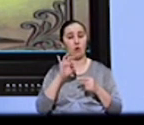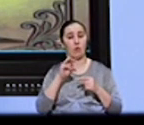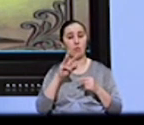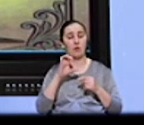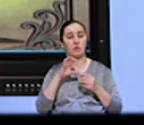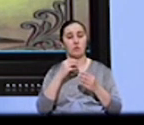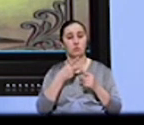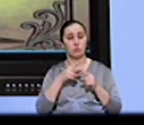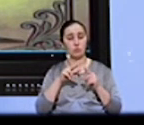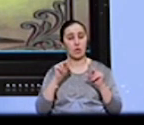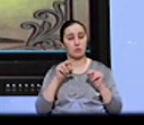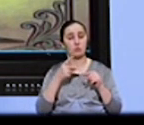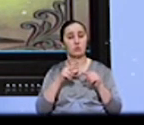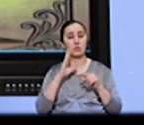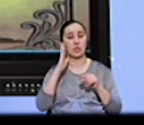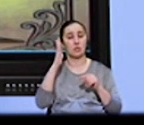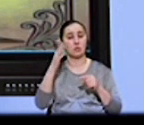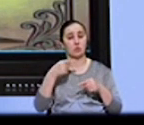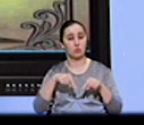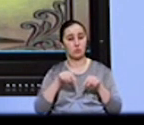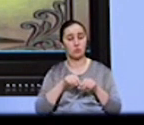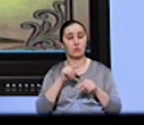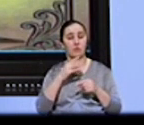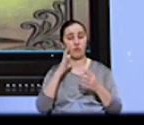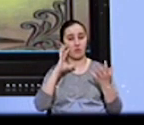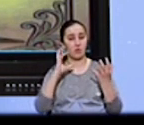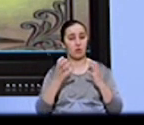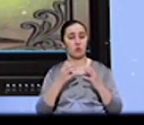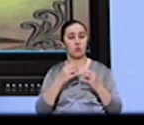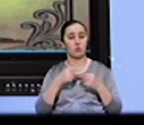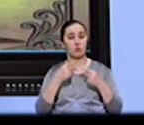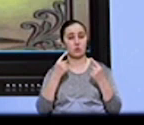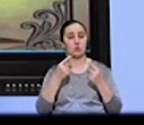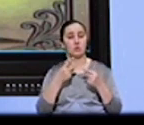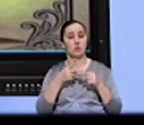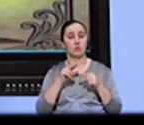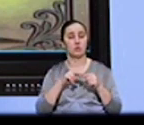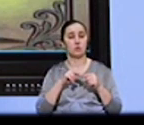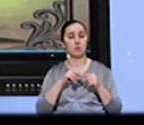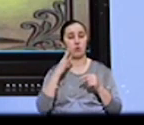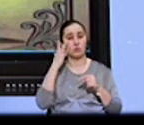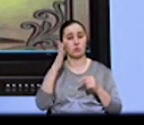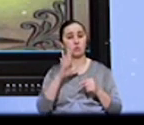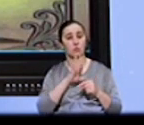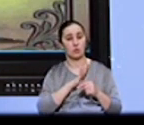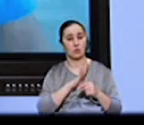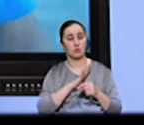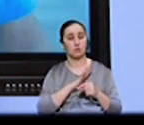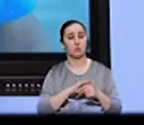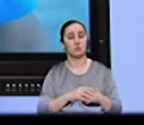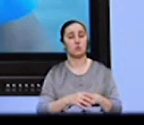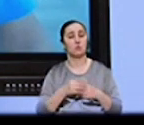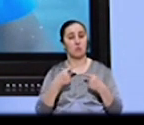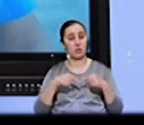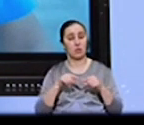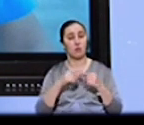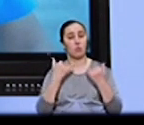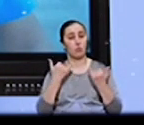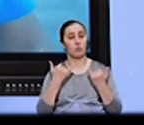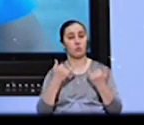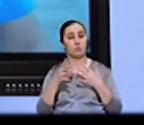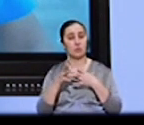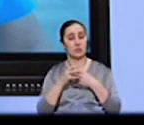ommaning baxti uchun va kelajagi uchun fidokor kurashchilarni orzu qiladi. Mana